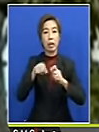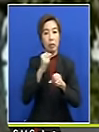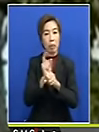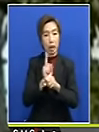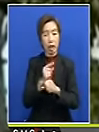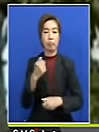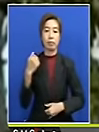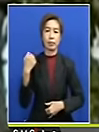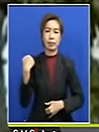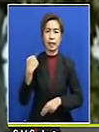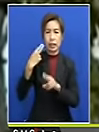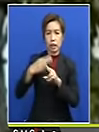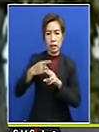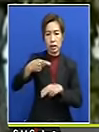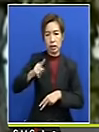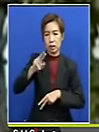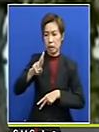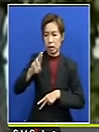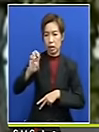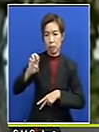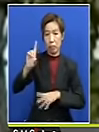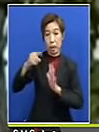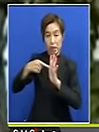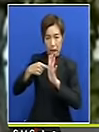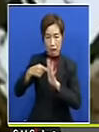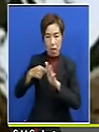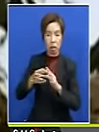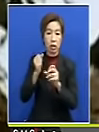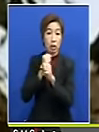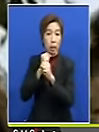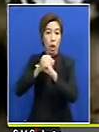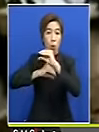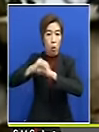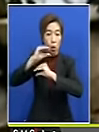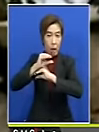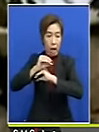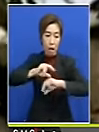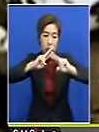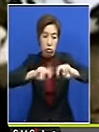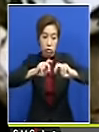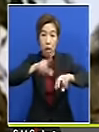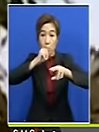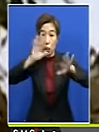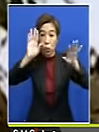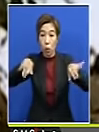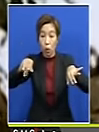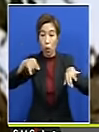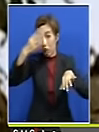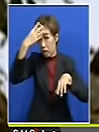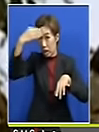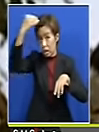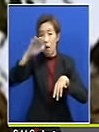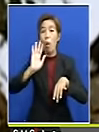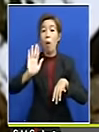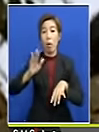ยทางคุณปรีดาเทียนส่งรัศมีเจ้าหน้าที่โครงการศึกษาระบบนิเวศวิทยาของนกเงือกคณะวิทยาศาสตร์มหาวิทยา